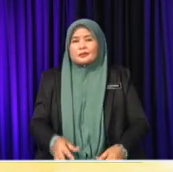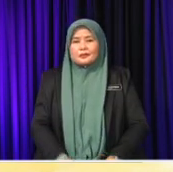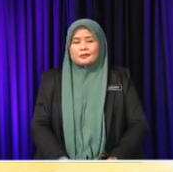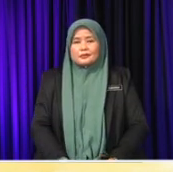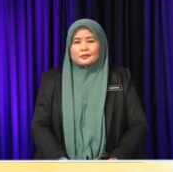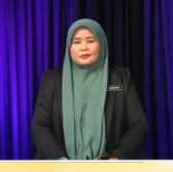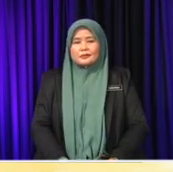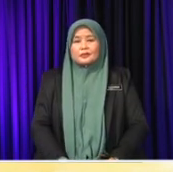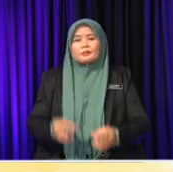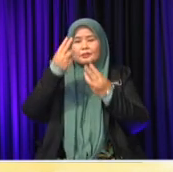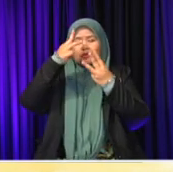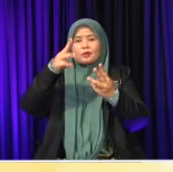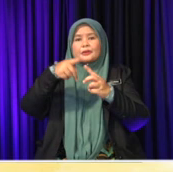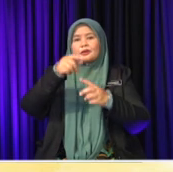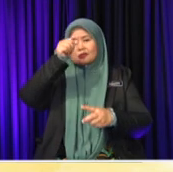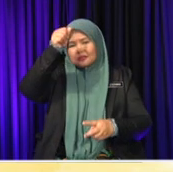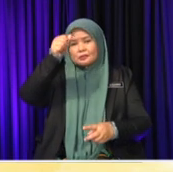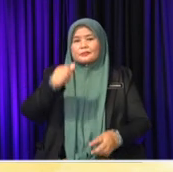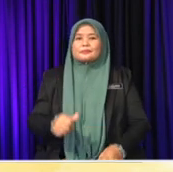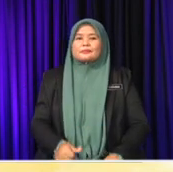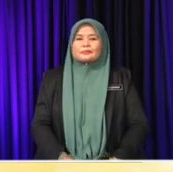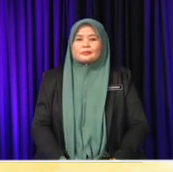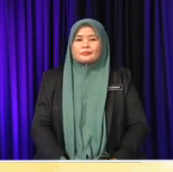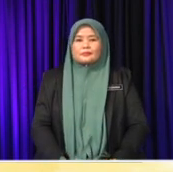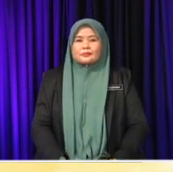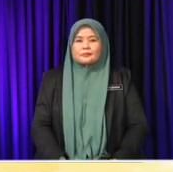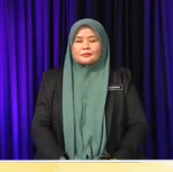dan bertakwalah kepada Allah alladzi